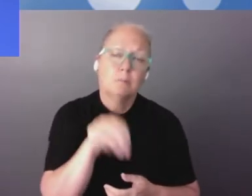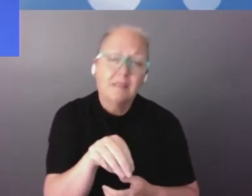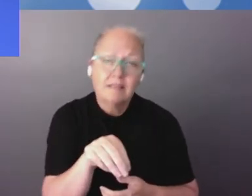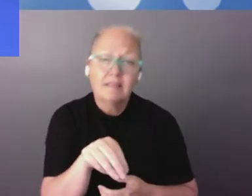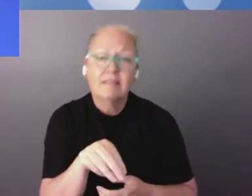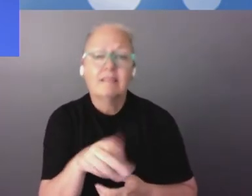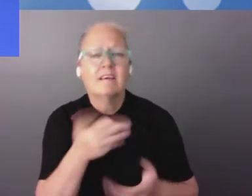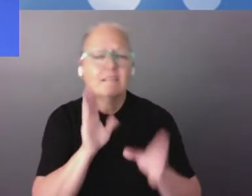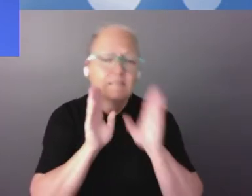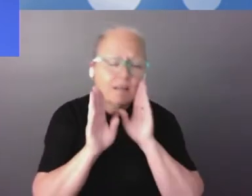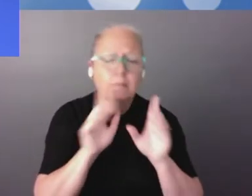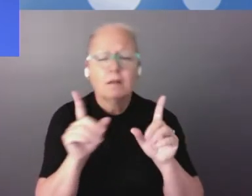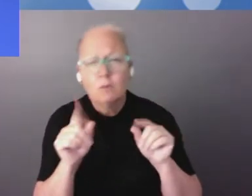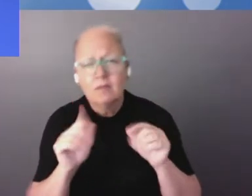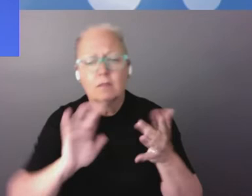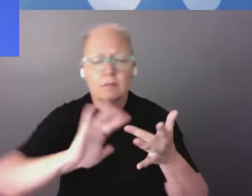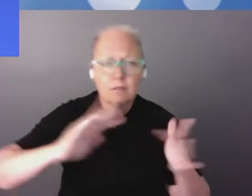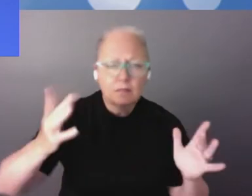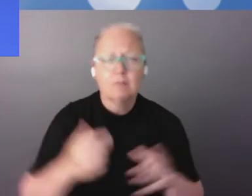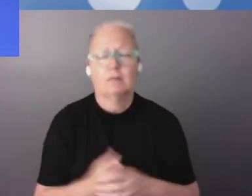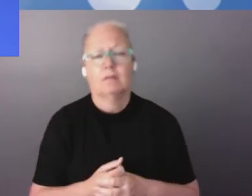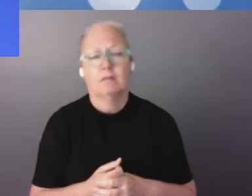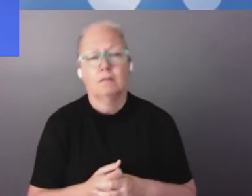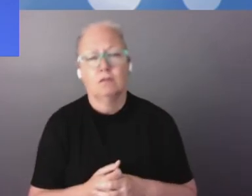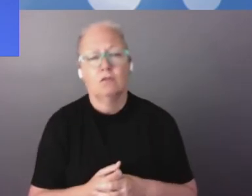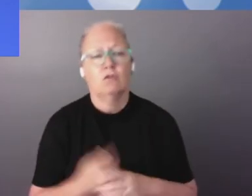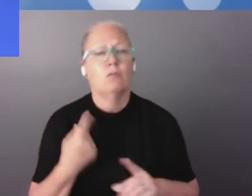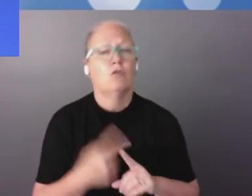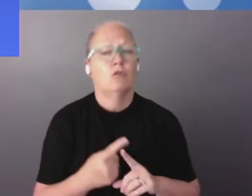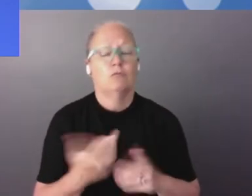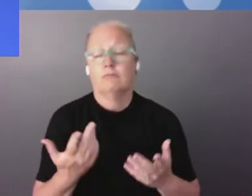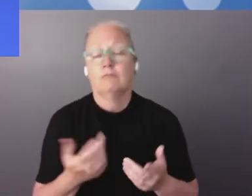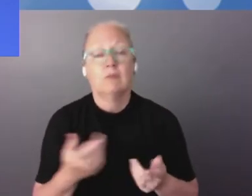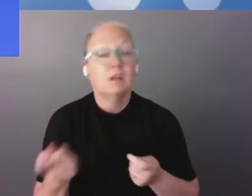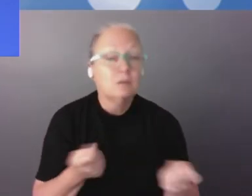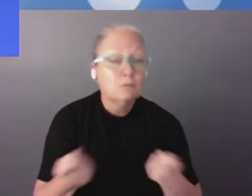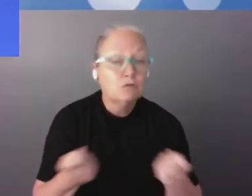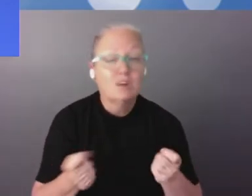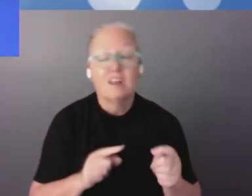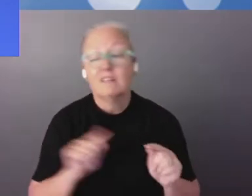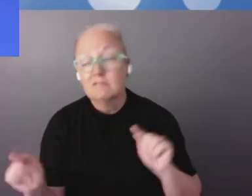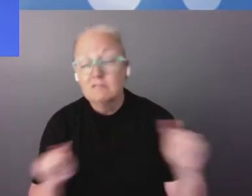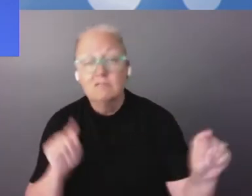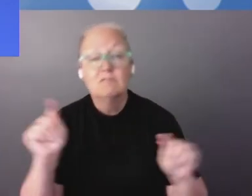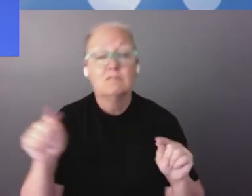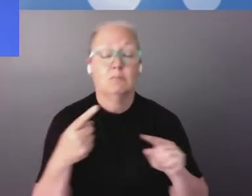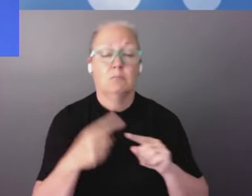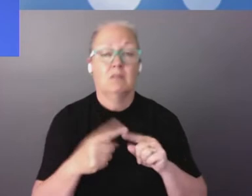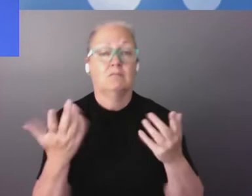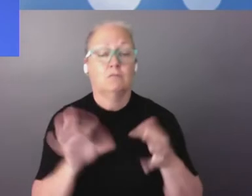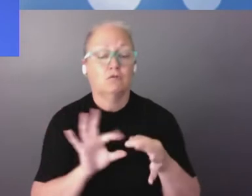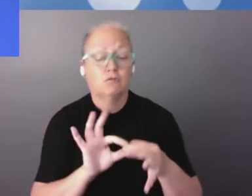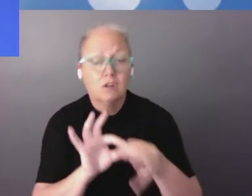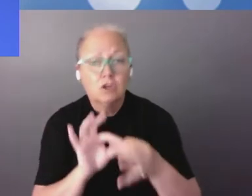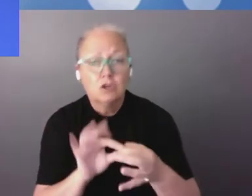العامة والمحلية والتواصل اليومي فيما بين الناس. نصبح إذن